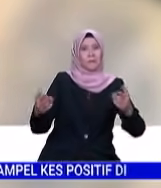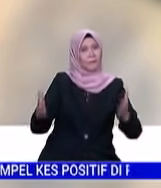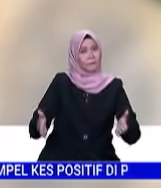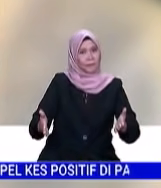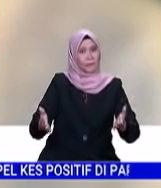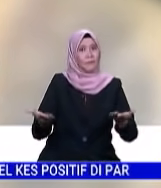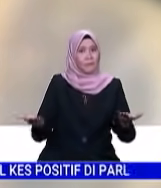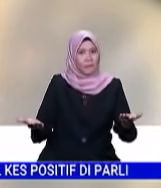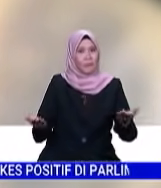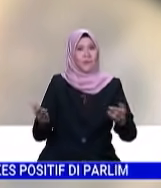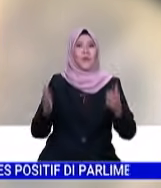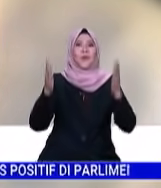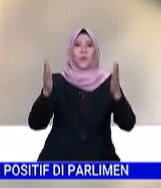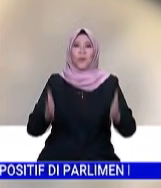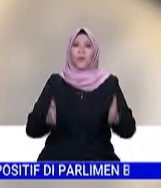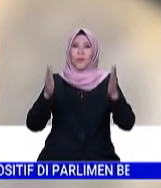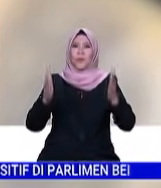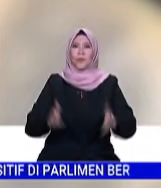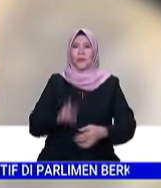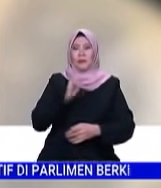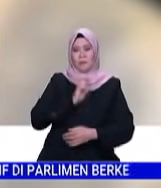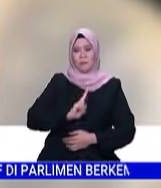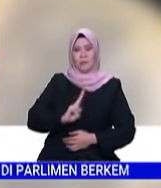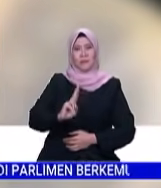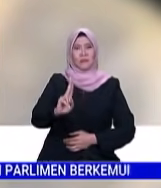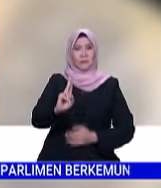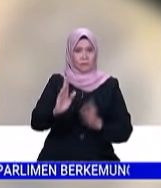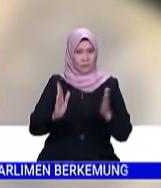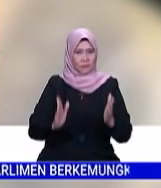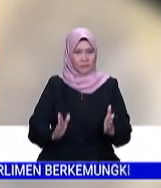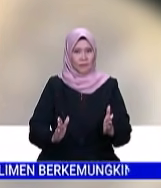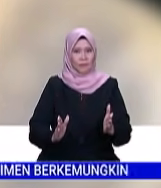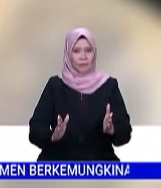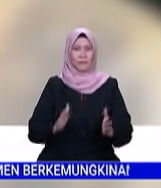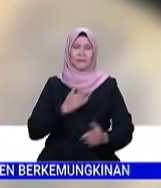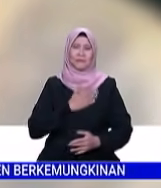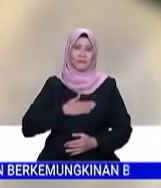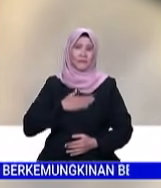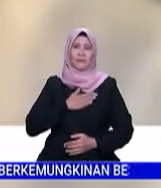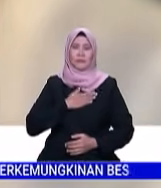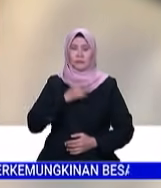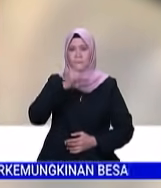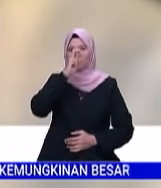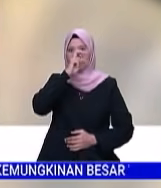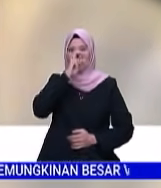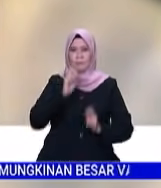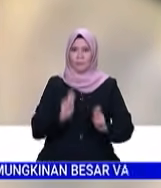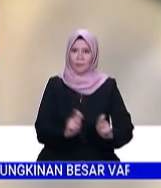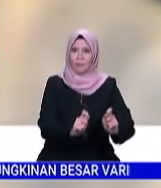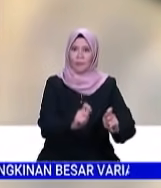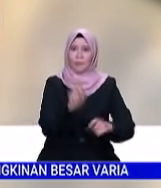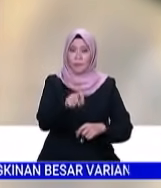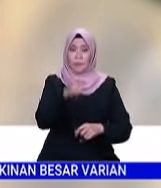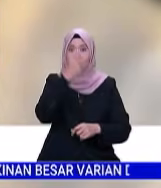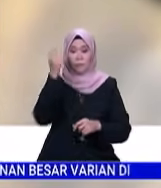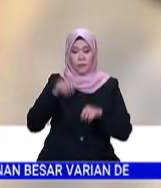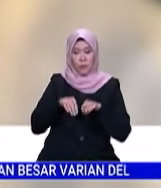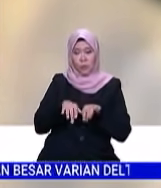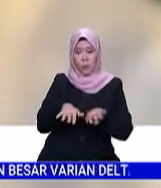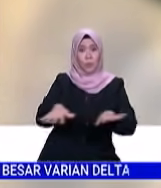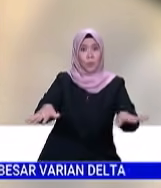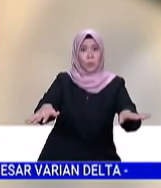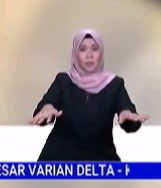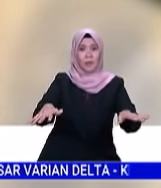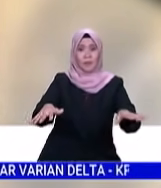pihak agamawan ini, kami mengharapkan supaya diadakan tindakan yang tegas. Penularan ini tak berlaku pada